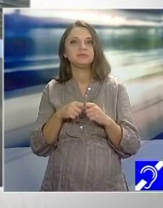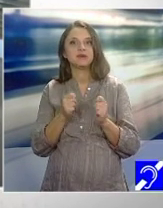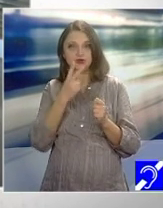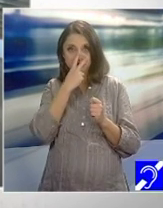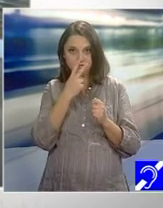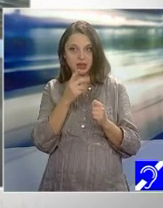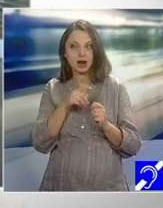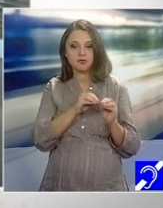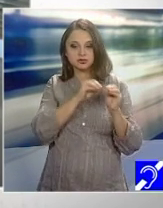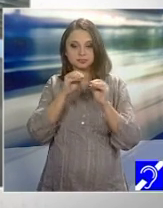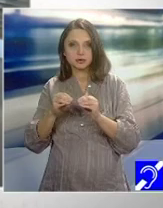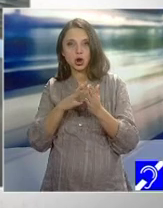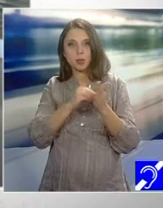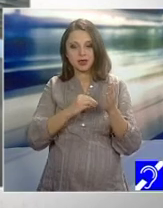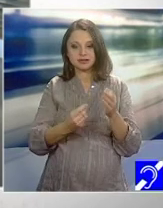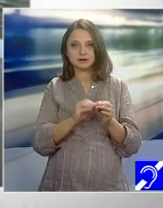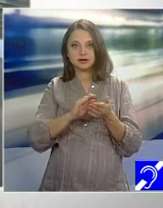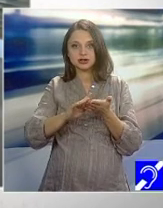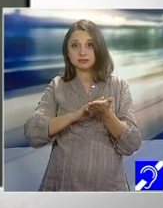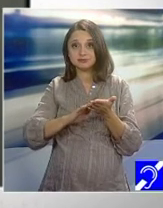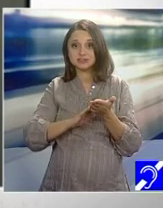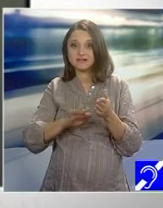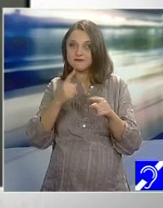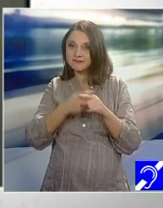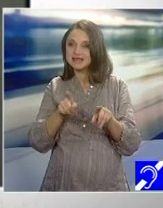aceste planșe. Și acum profit de ocazie și vreau